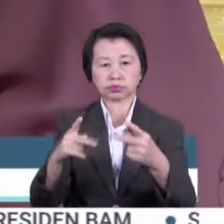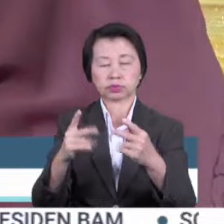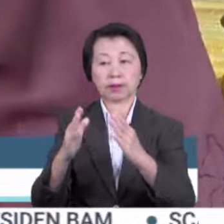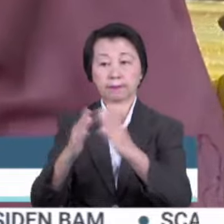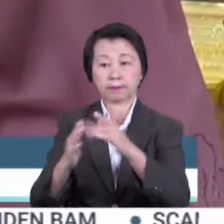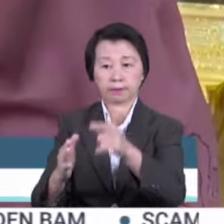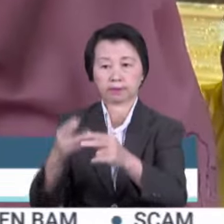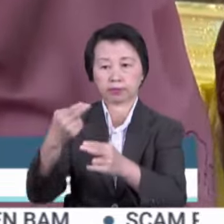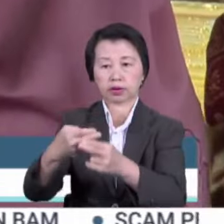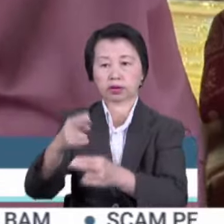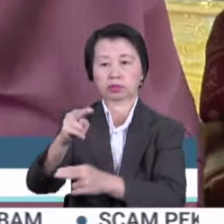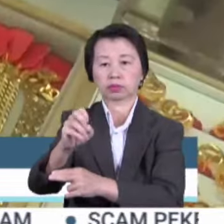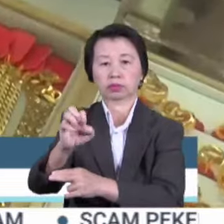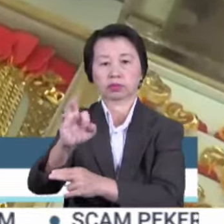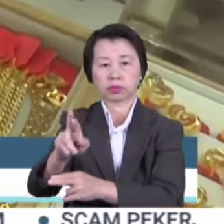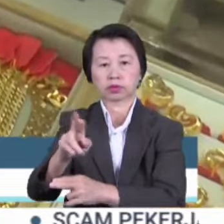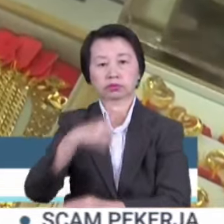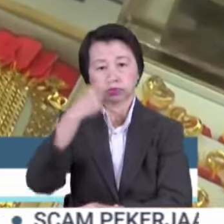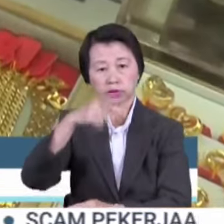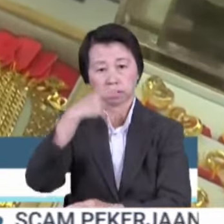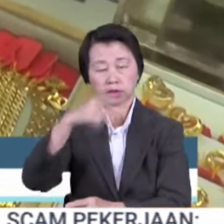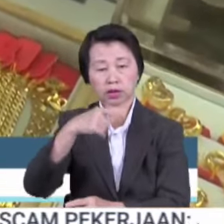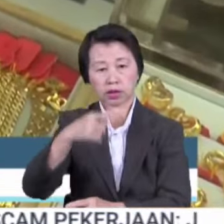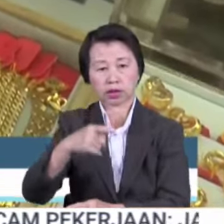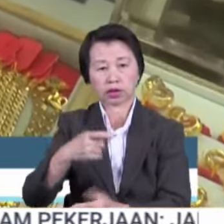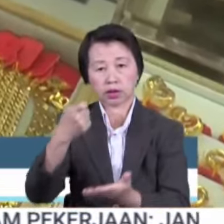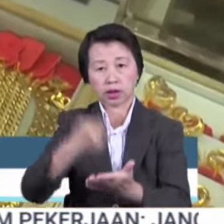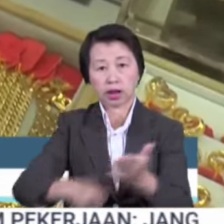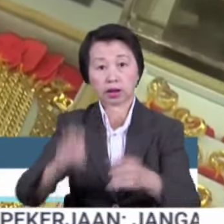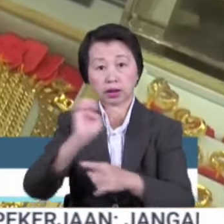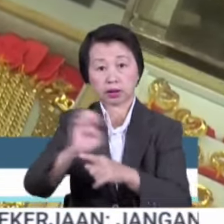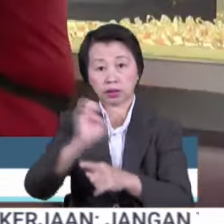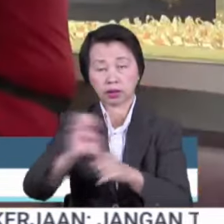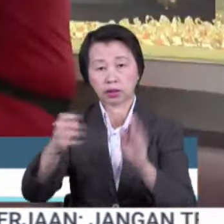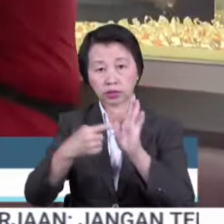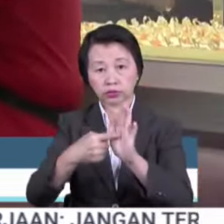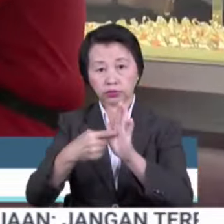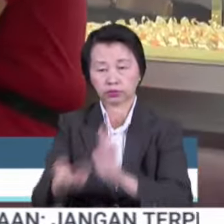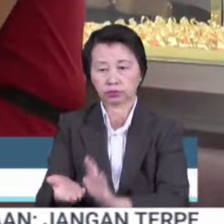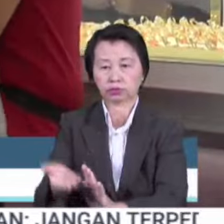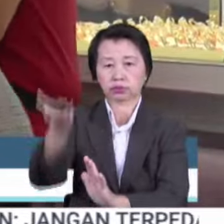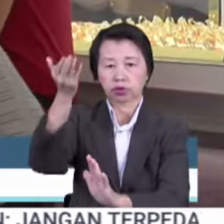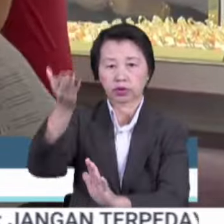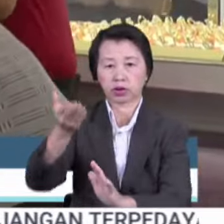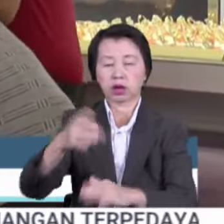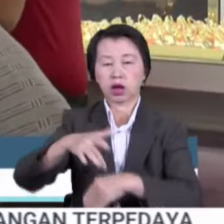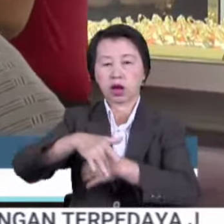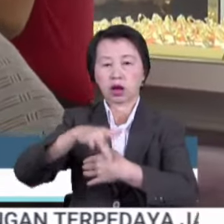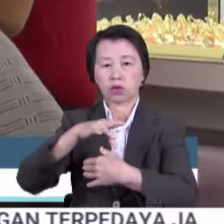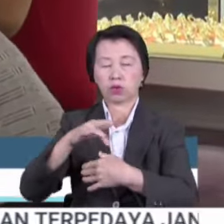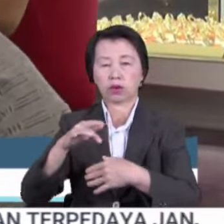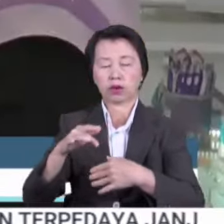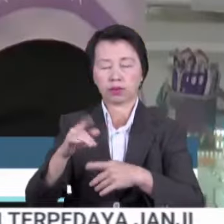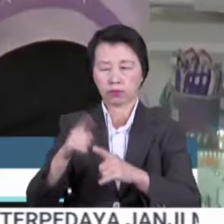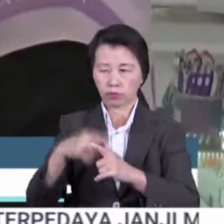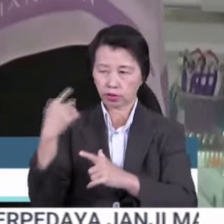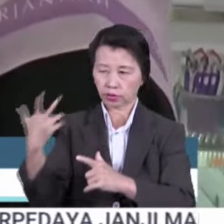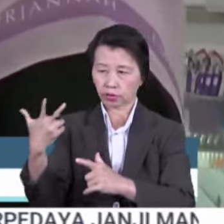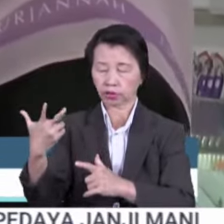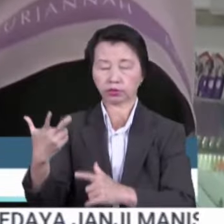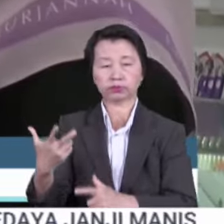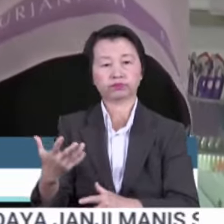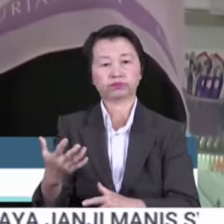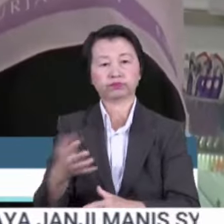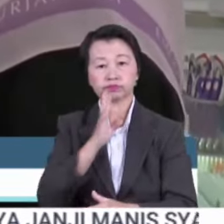no hasriza Abdurrahman bekatul emas mencatat kenaikan sejak awal masa lalu menurutnya